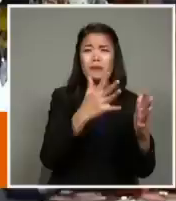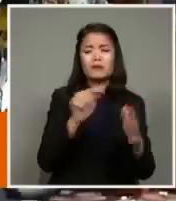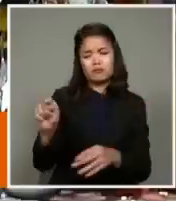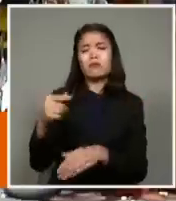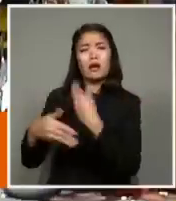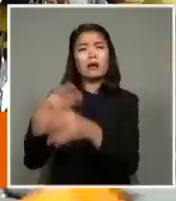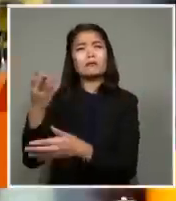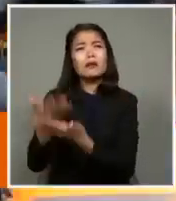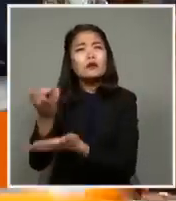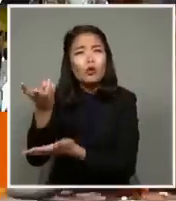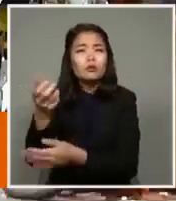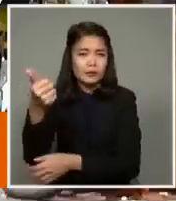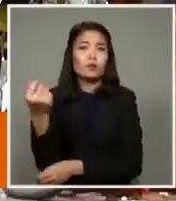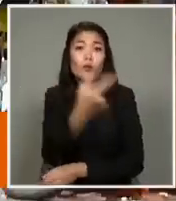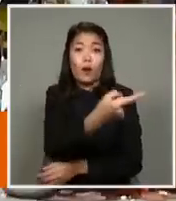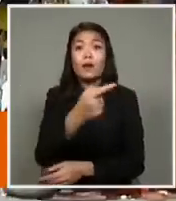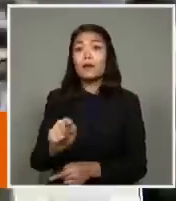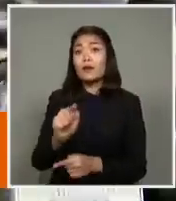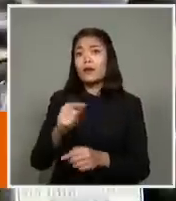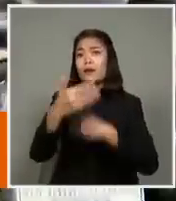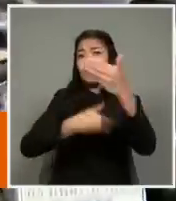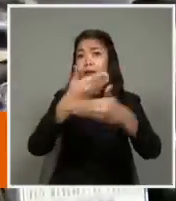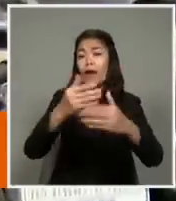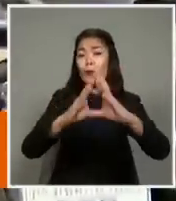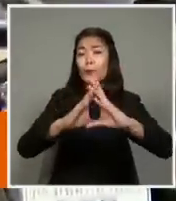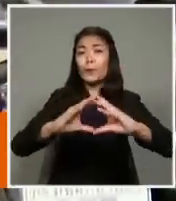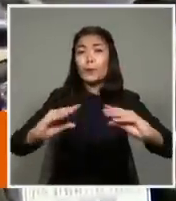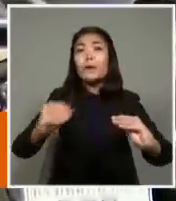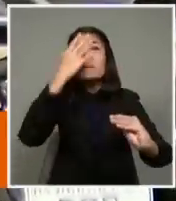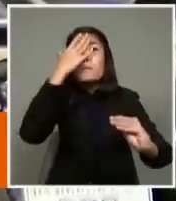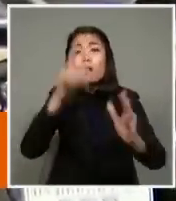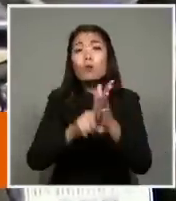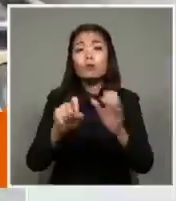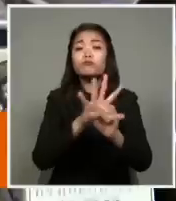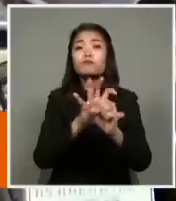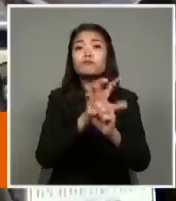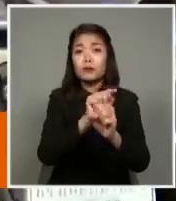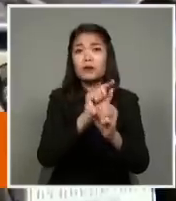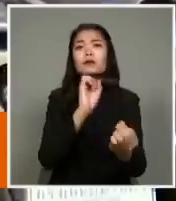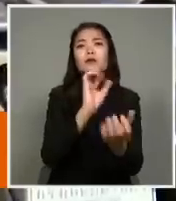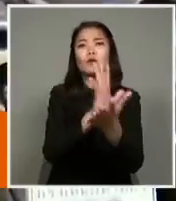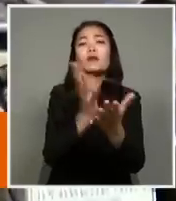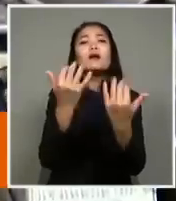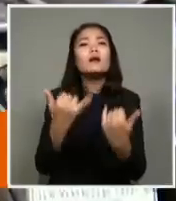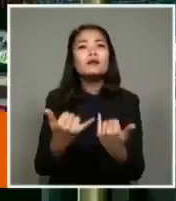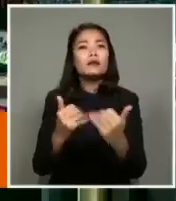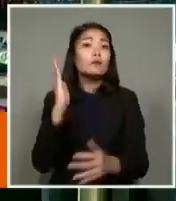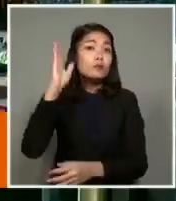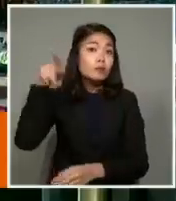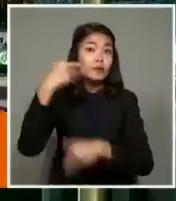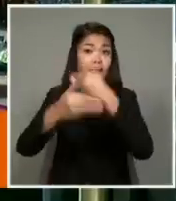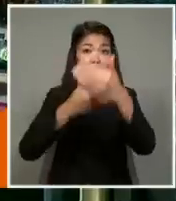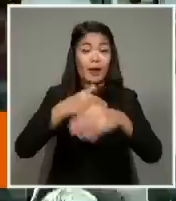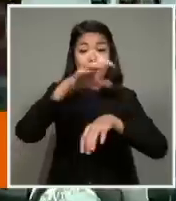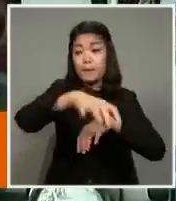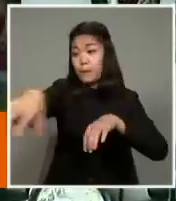ครับผม สถานการณ์ค้าขายที่ยังซบเซาจากพิษโควิด-19 เพราะลูกค้าไม่คึกคักเหมือนเมื่อก่อนบรรดาพ่อค้าแม่ค้าตลาดบ้านหม้อและรอบ